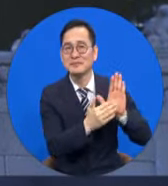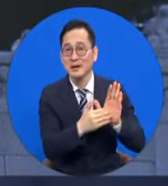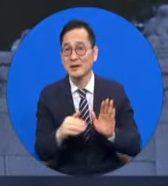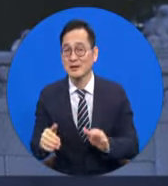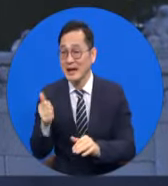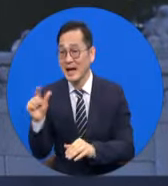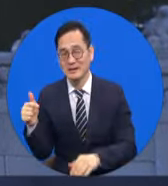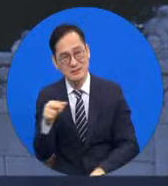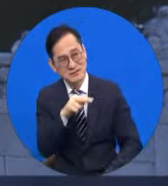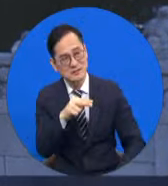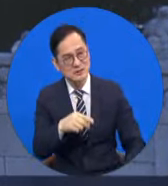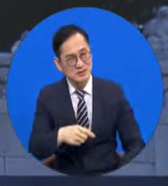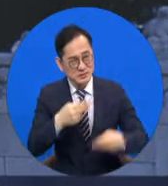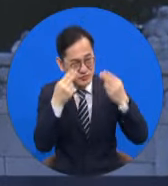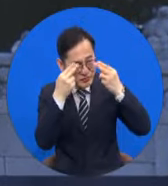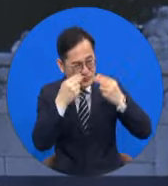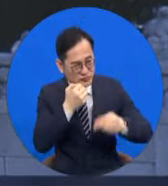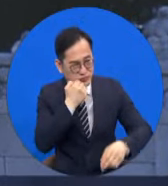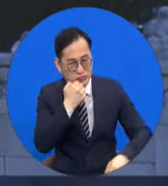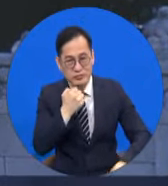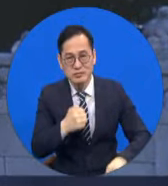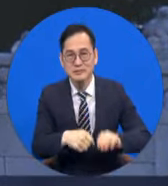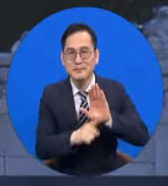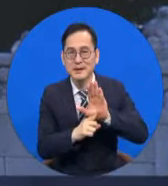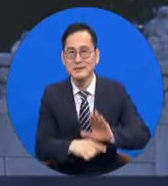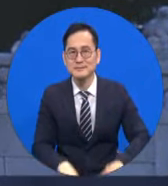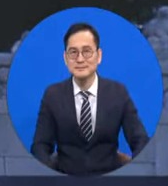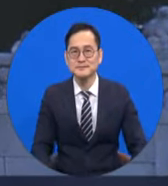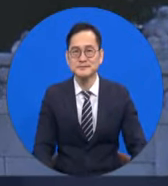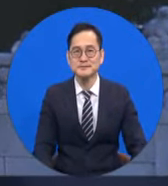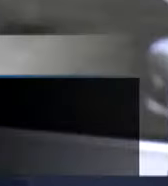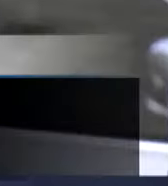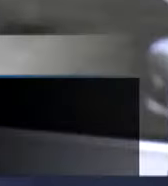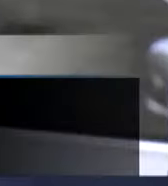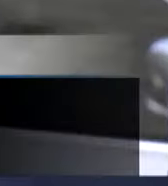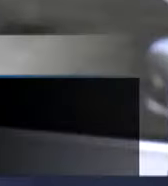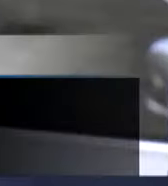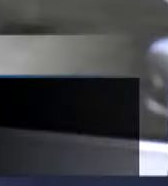눈물이다라고 비판하기도 했는데요. 각각 이야기 준비되어 있습니다. 들어보시죠.